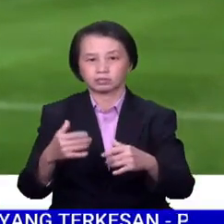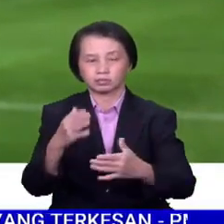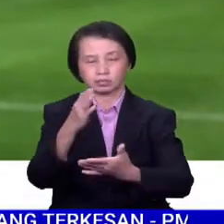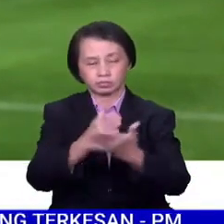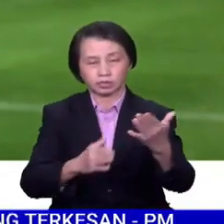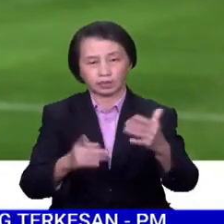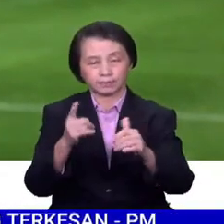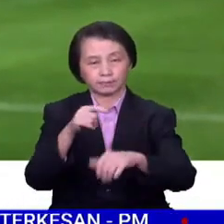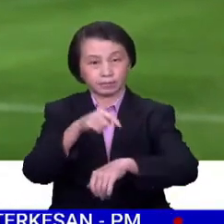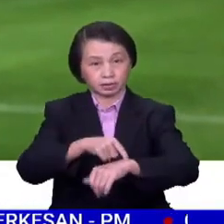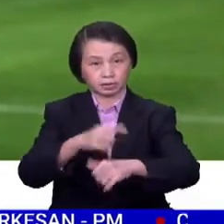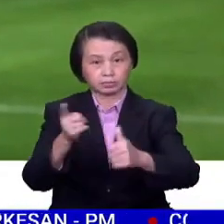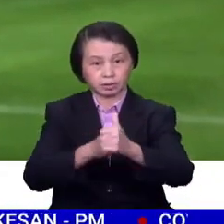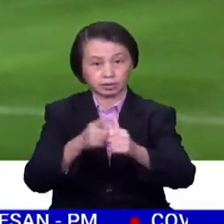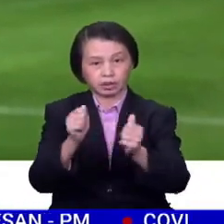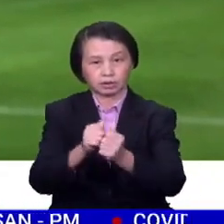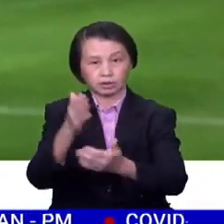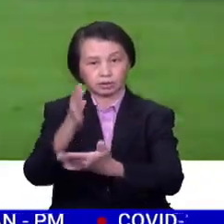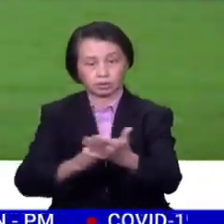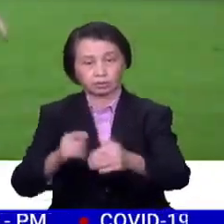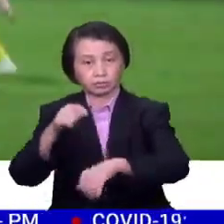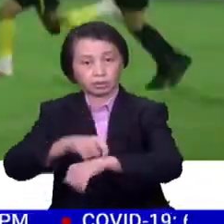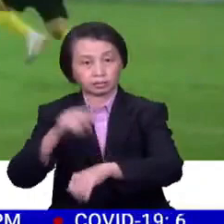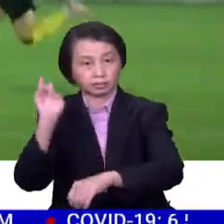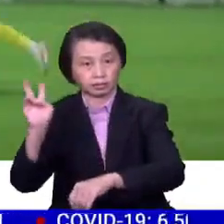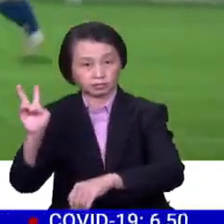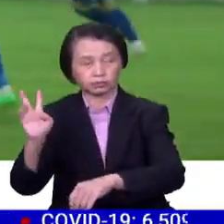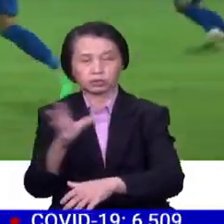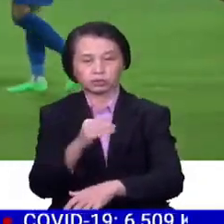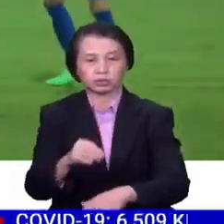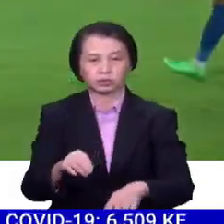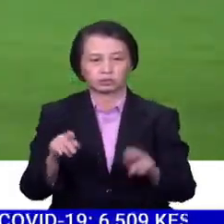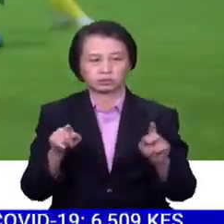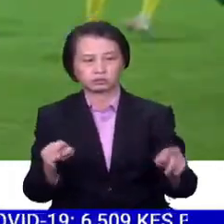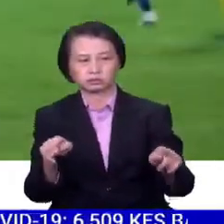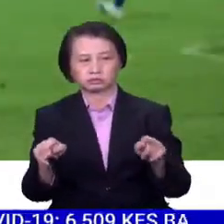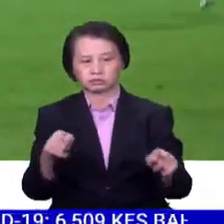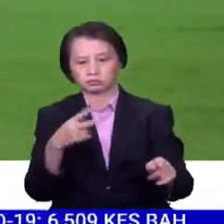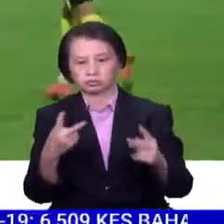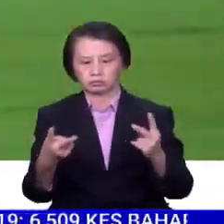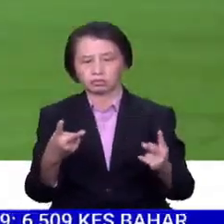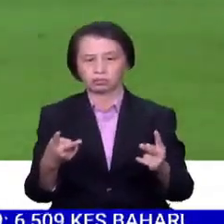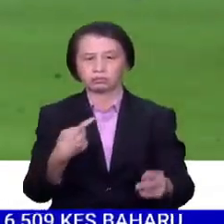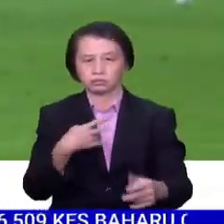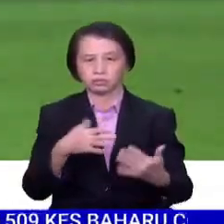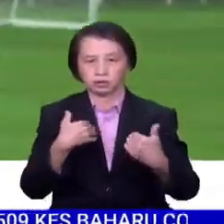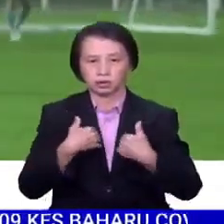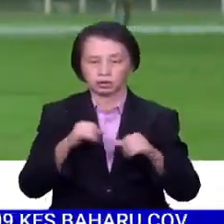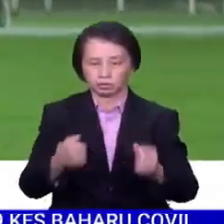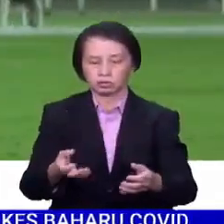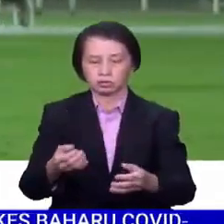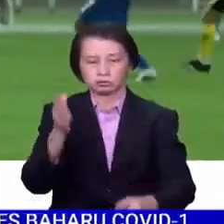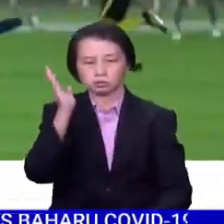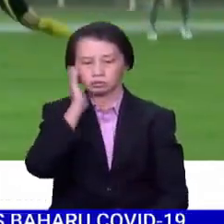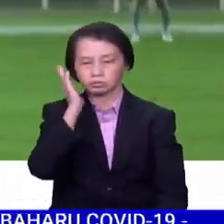separuh masa yang pertama dengan separuh masa yang kedua, dan di situ kami dah boleh tahu